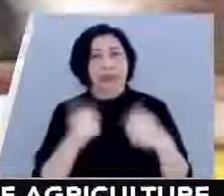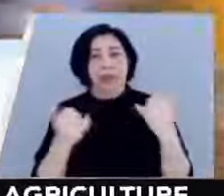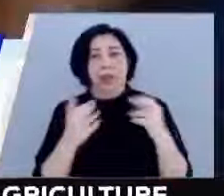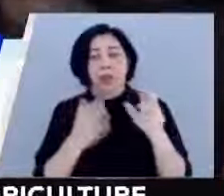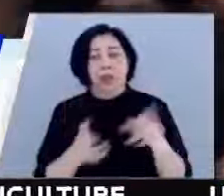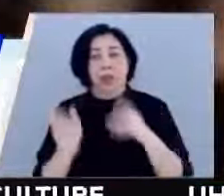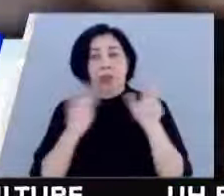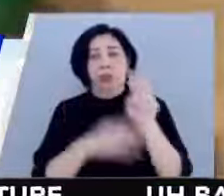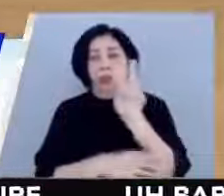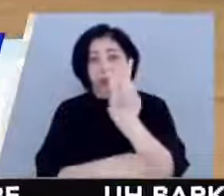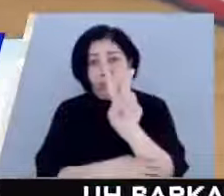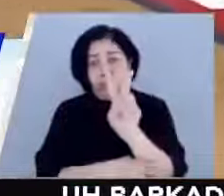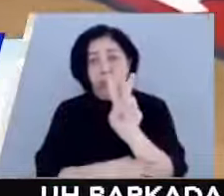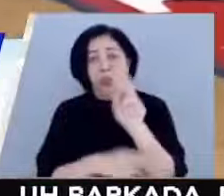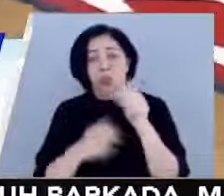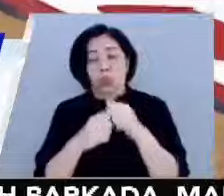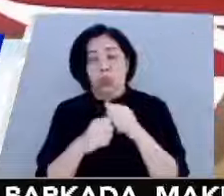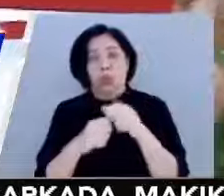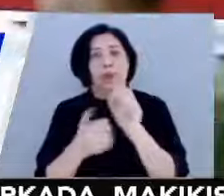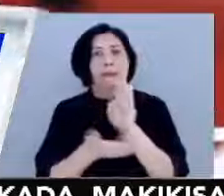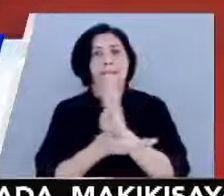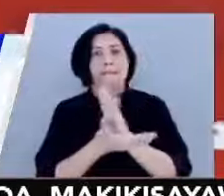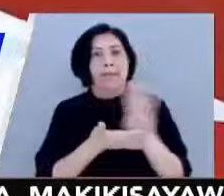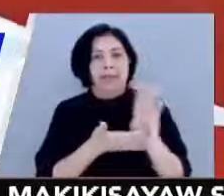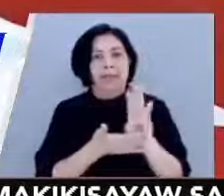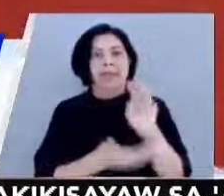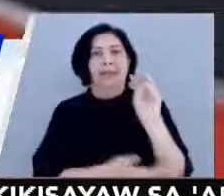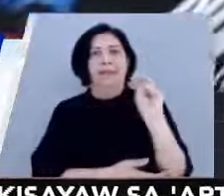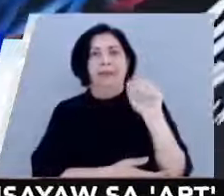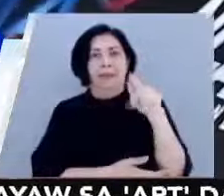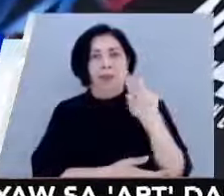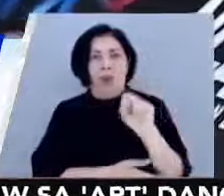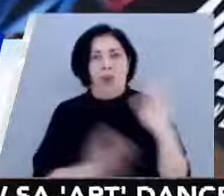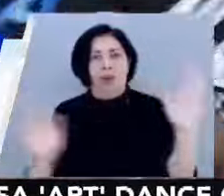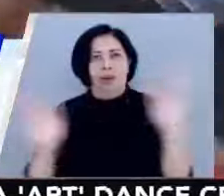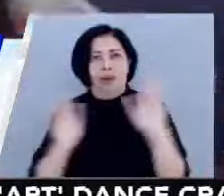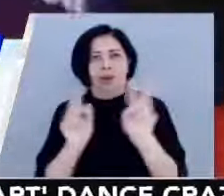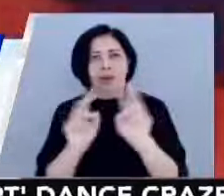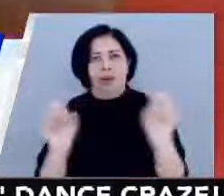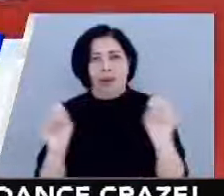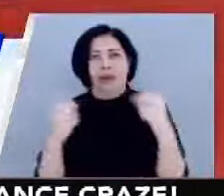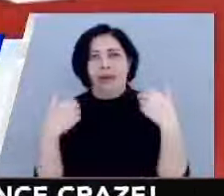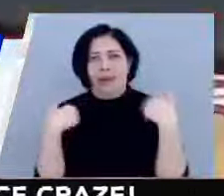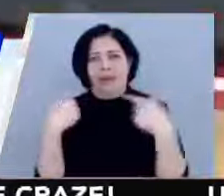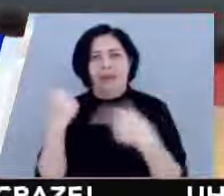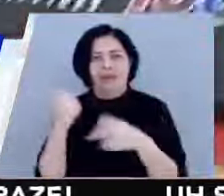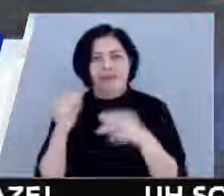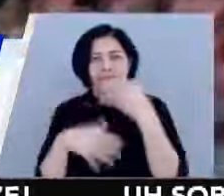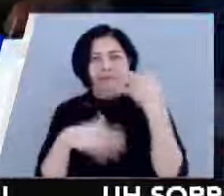basketball, binid Blazers at Mapua Cardinals pa lang ang may siguradong spot sa Final Four.